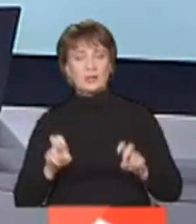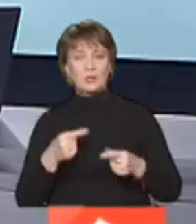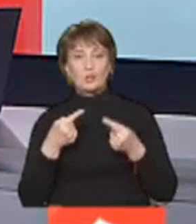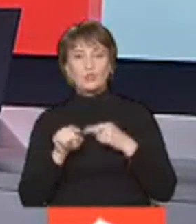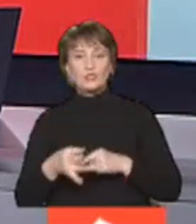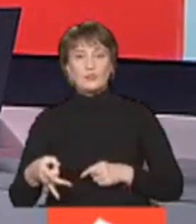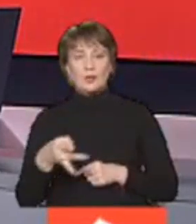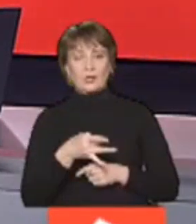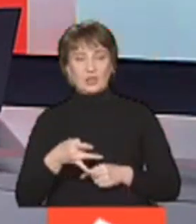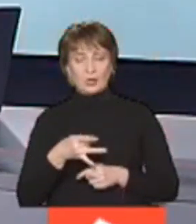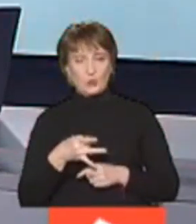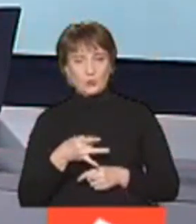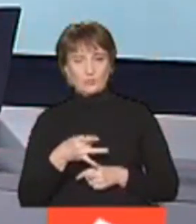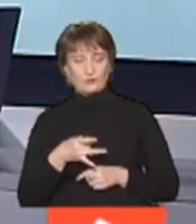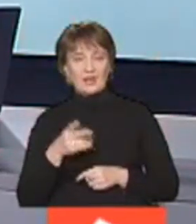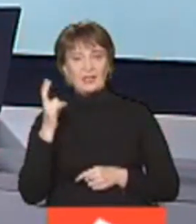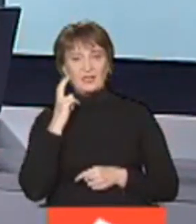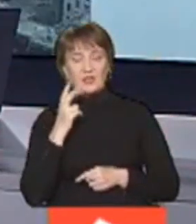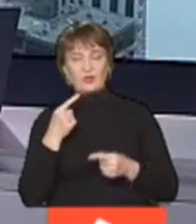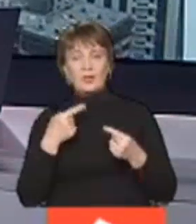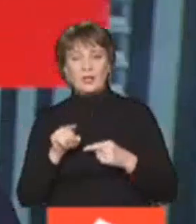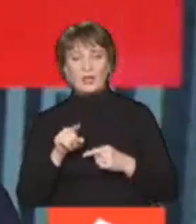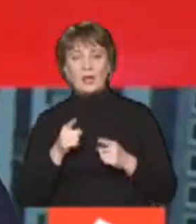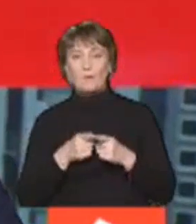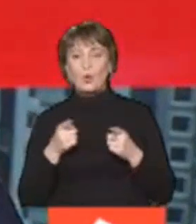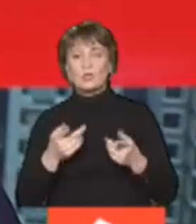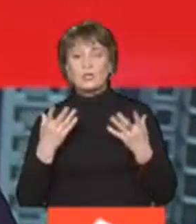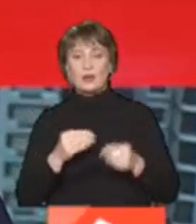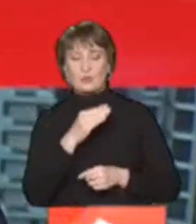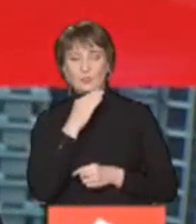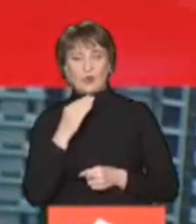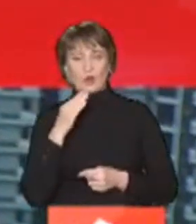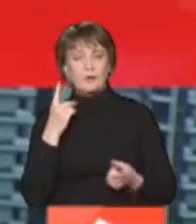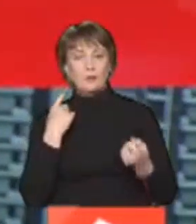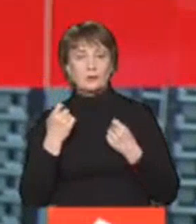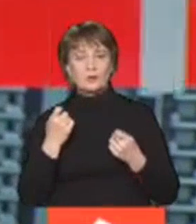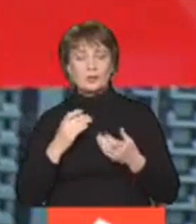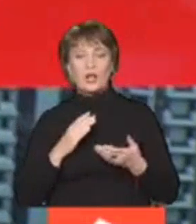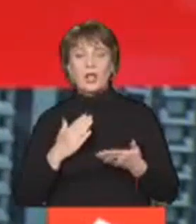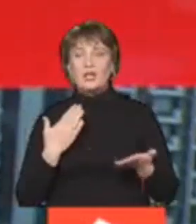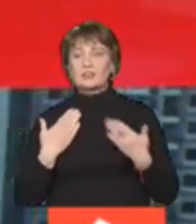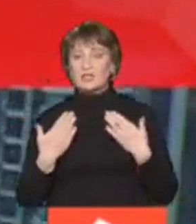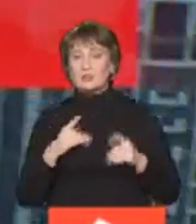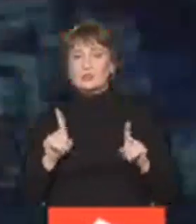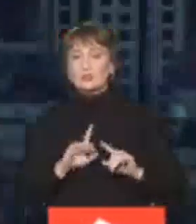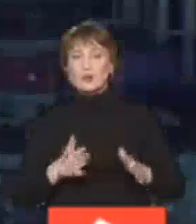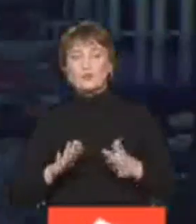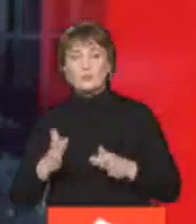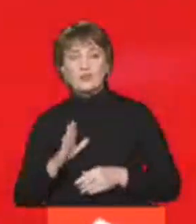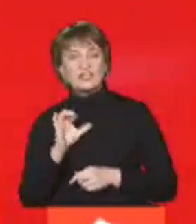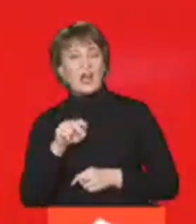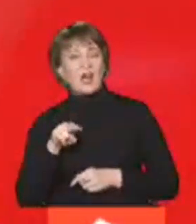району Києва, і до іншої пори дня. Так. Тому що, насправді, дійсно, багато сьогодні інформації стосовно того, що де відбувається,